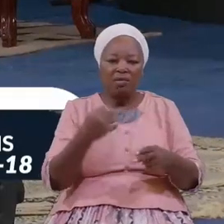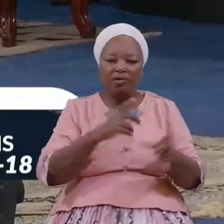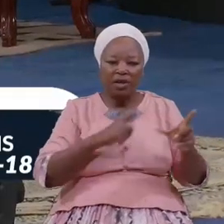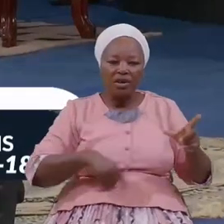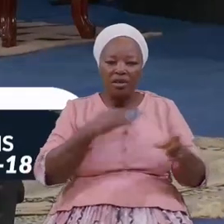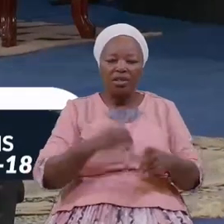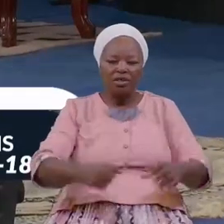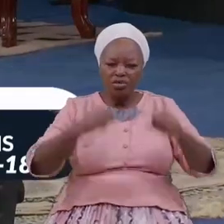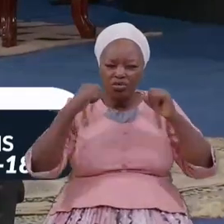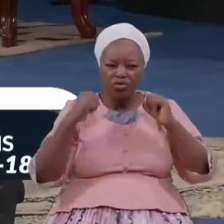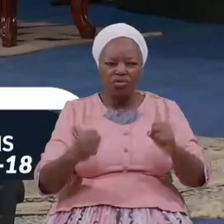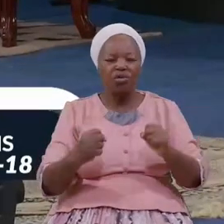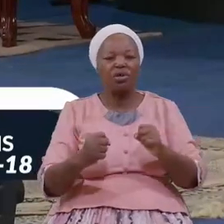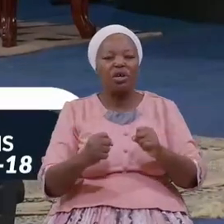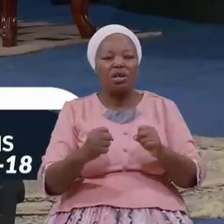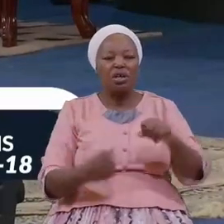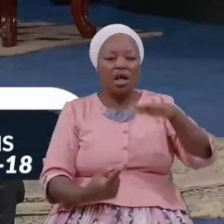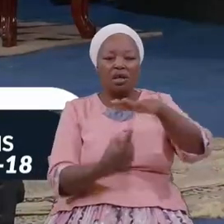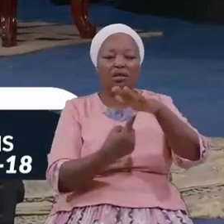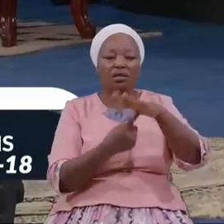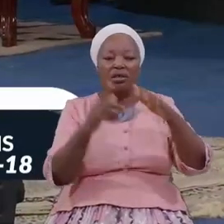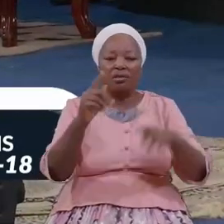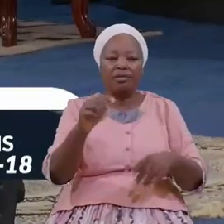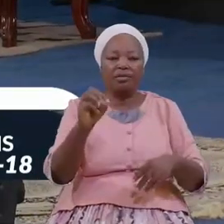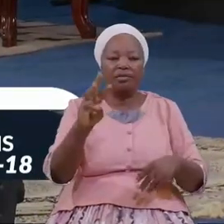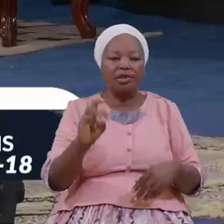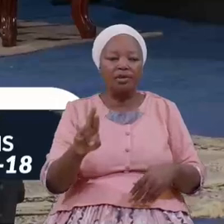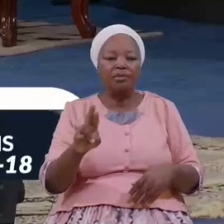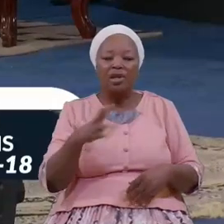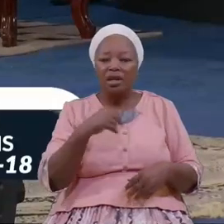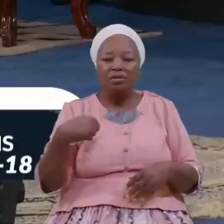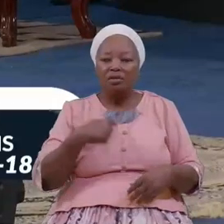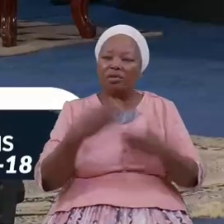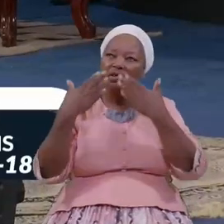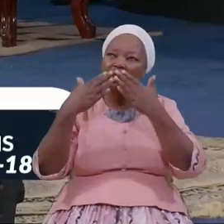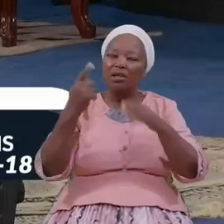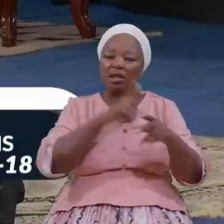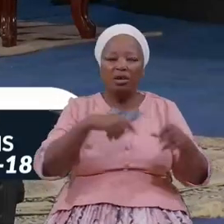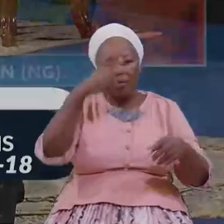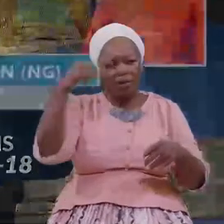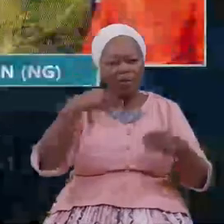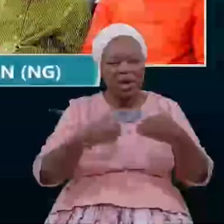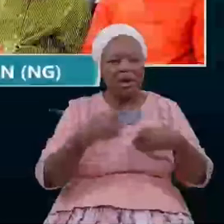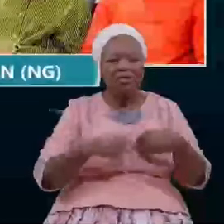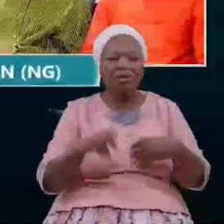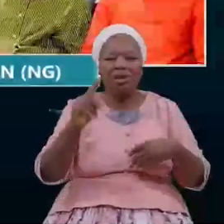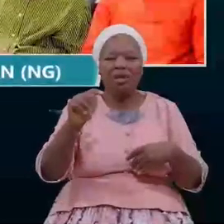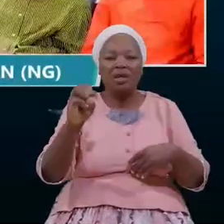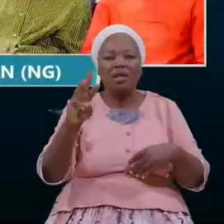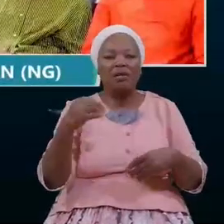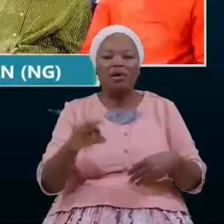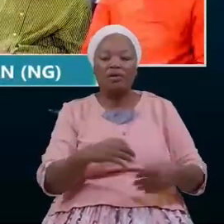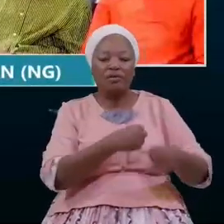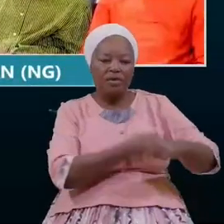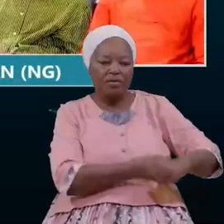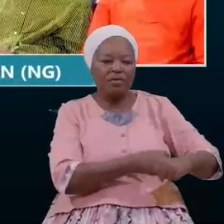une tour forte. Dieu merci, nous avons une tour de refuge. Et si Satan poursuit